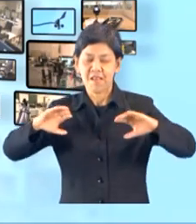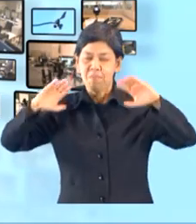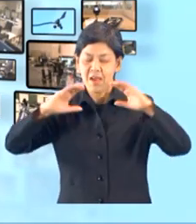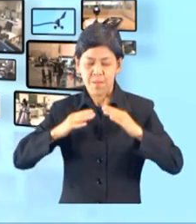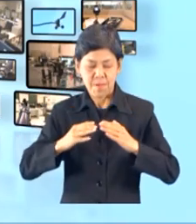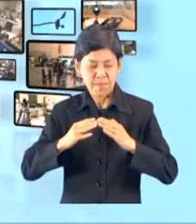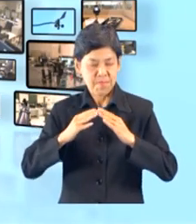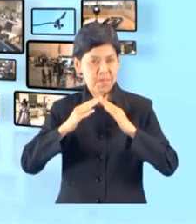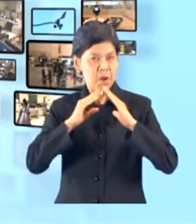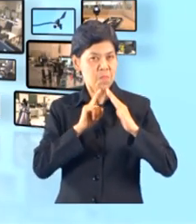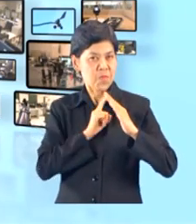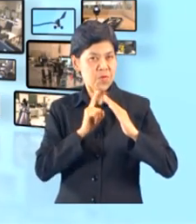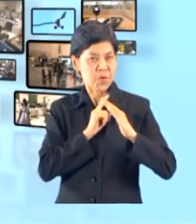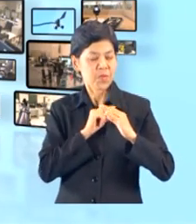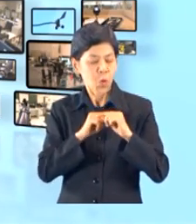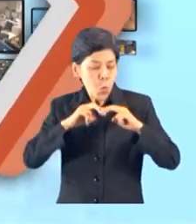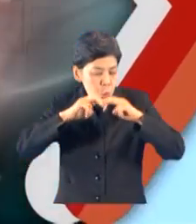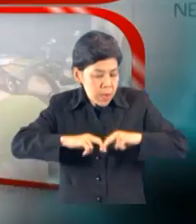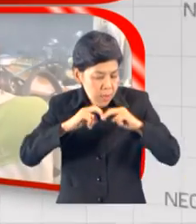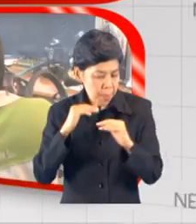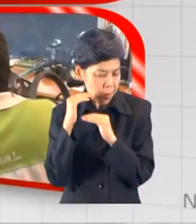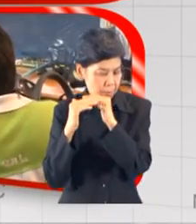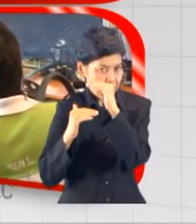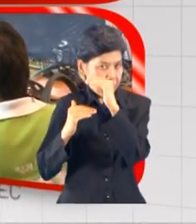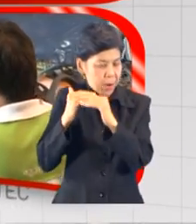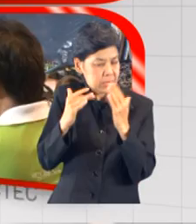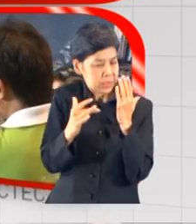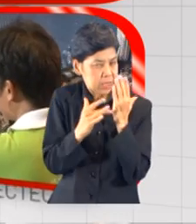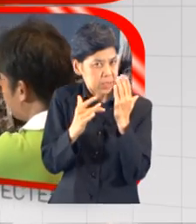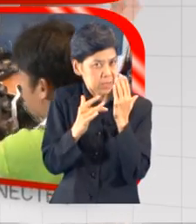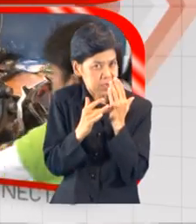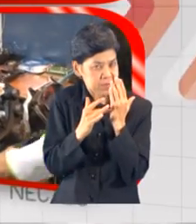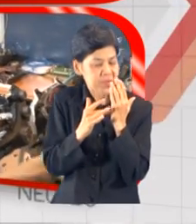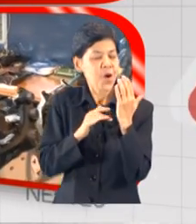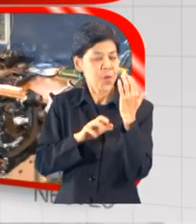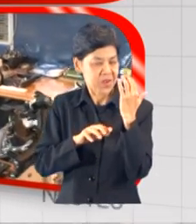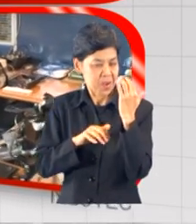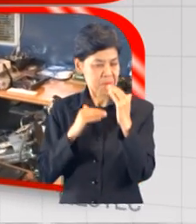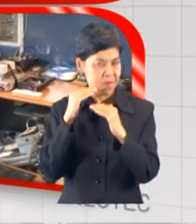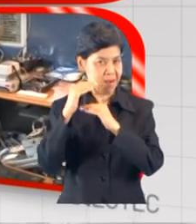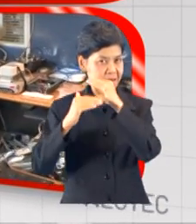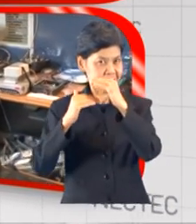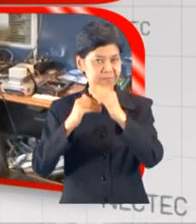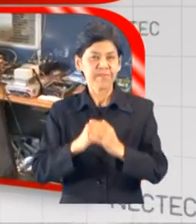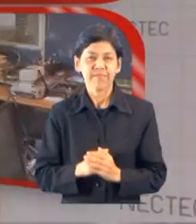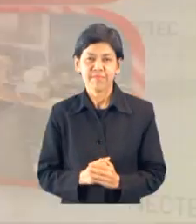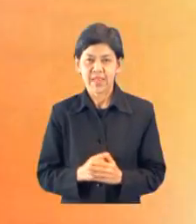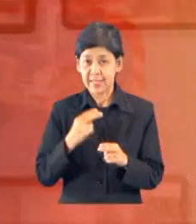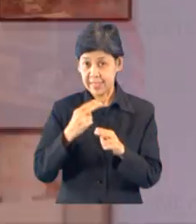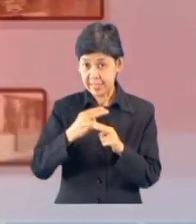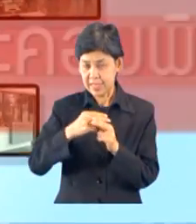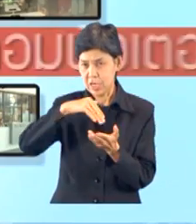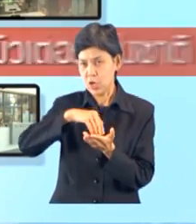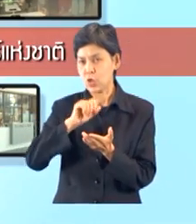รัฐบาลจึงตั้งหน่วยงานที่รับผิดชอบด้านการวิจัยและพัฒนาเทคโนโลยีอิเล็กทรอนิกส์และคอมพิวเตอร์ภาย